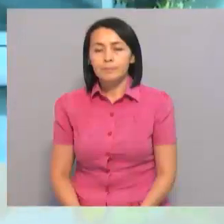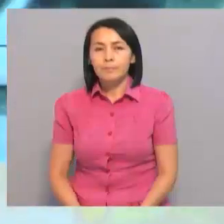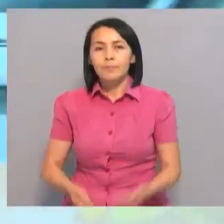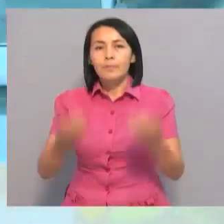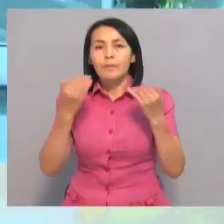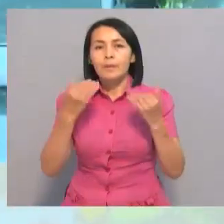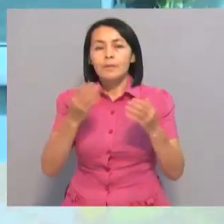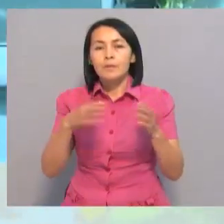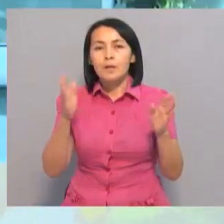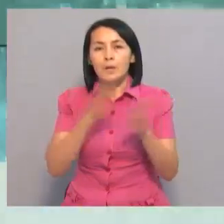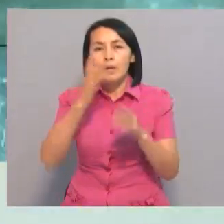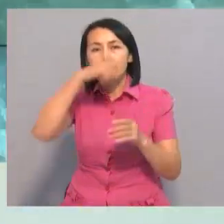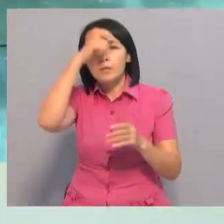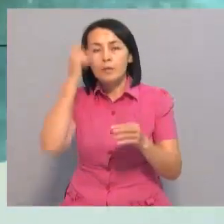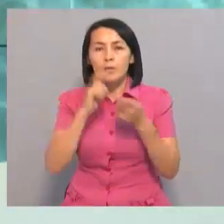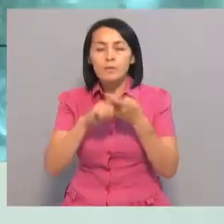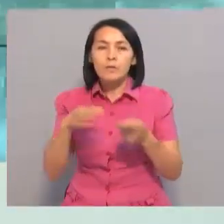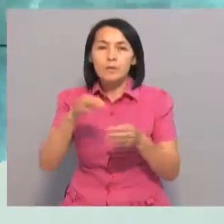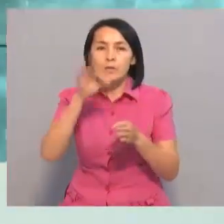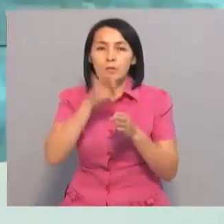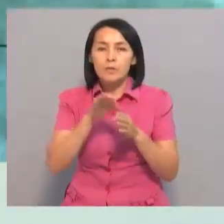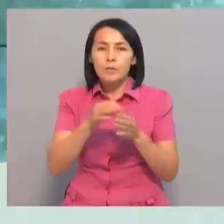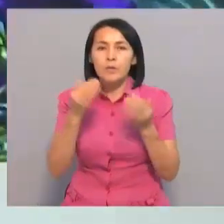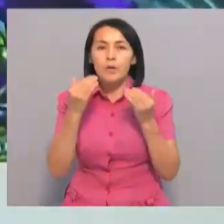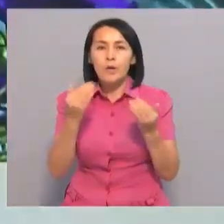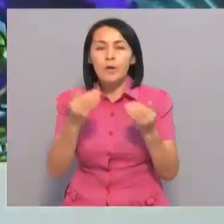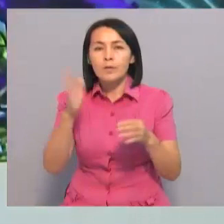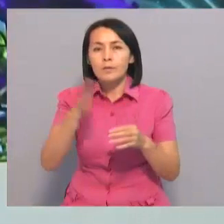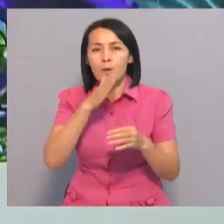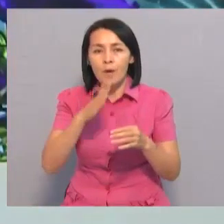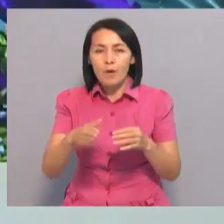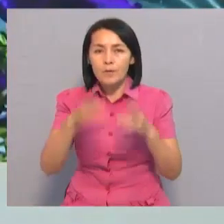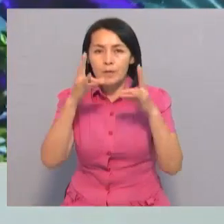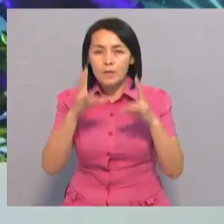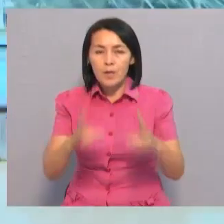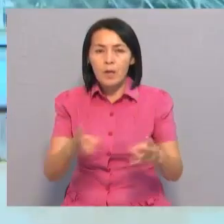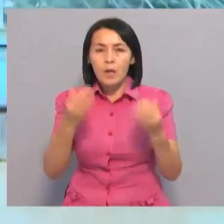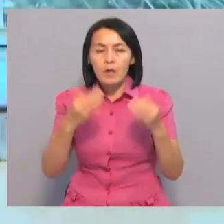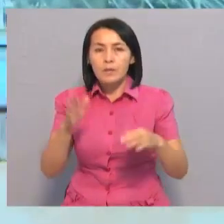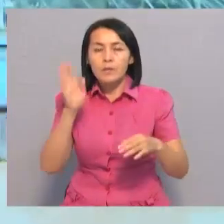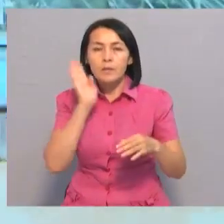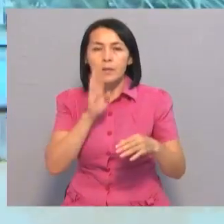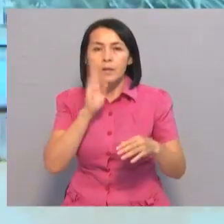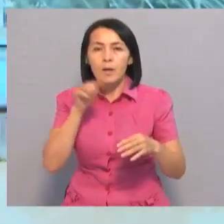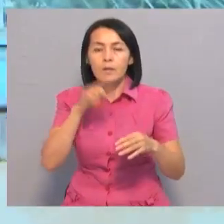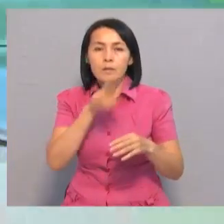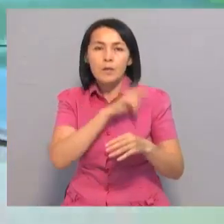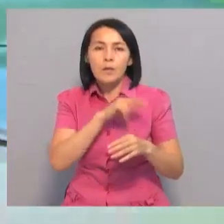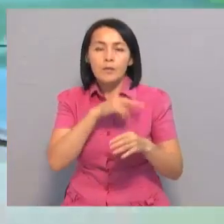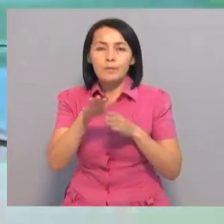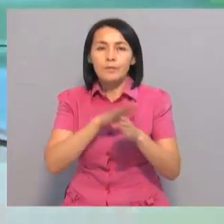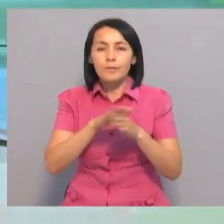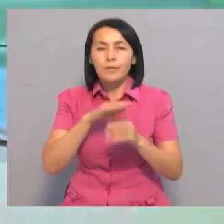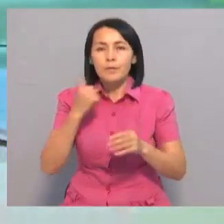В связи с климатическими условиями региона в целях предупреждения и предотвращения несчастных случаев на воде профилактические работы